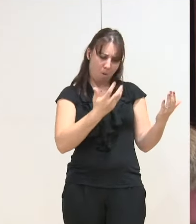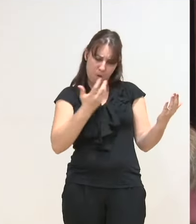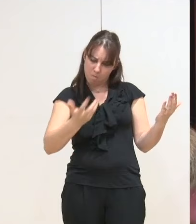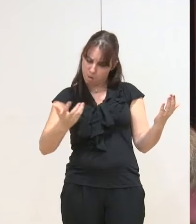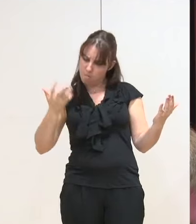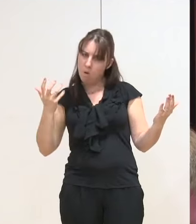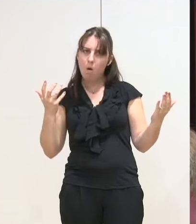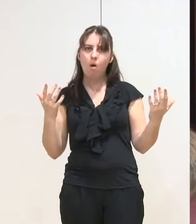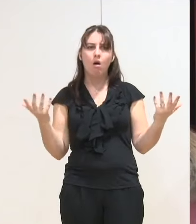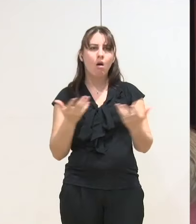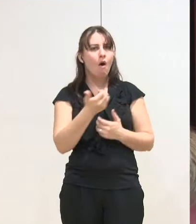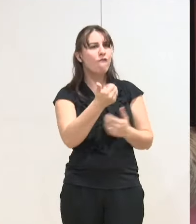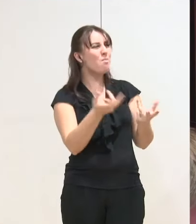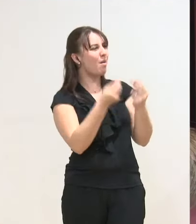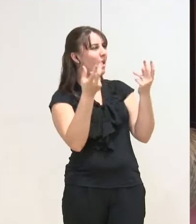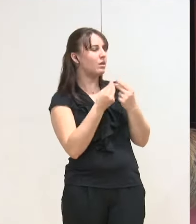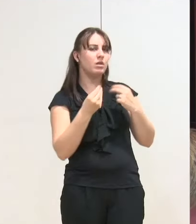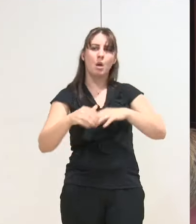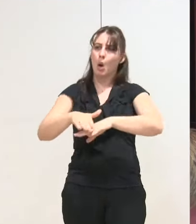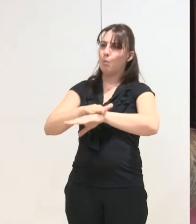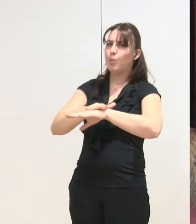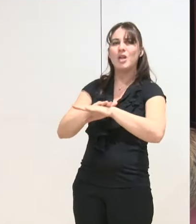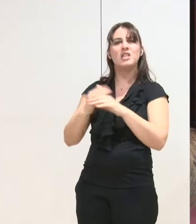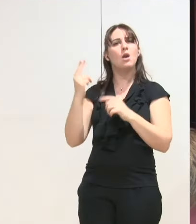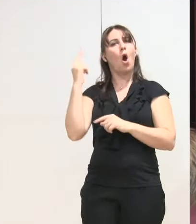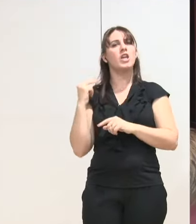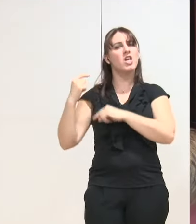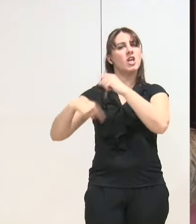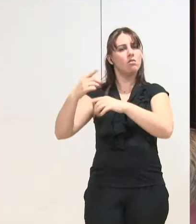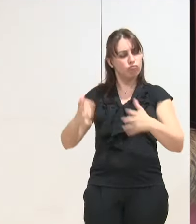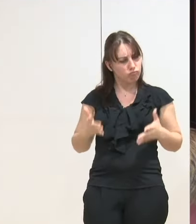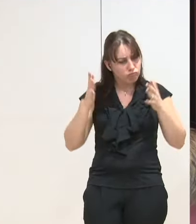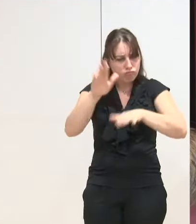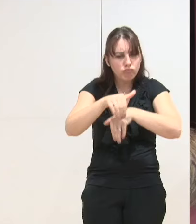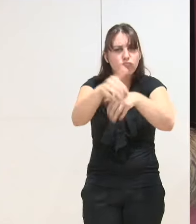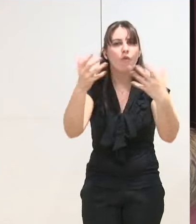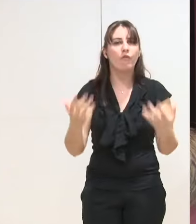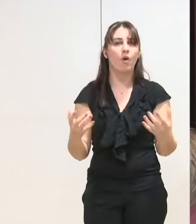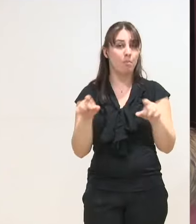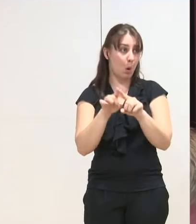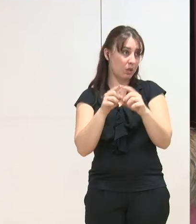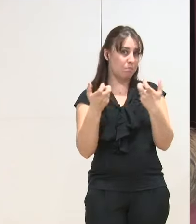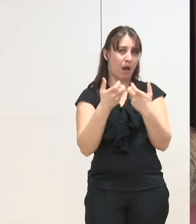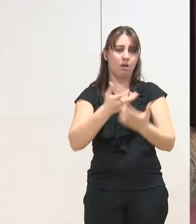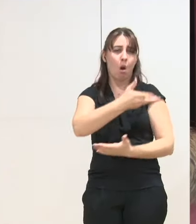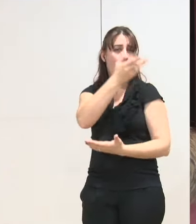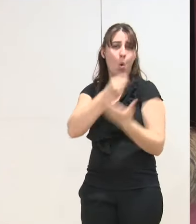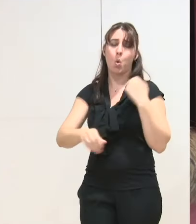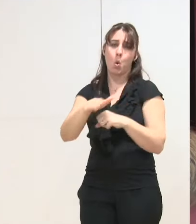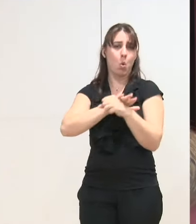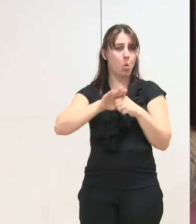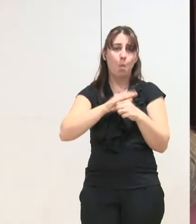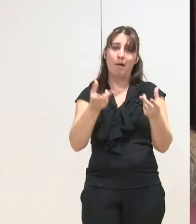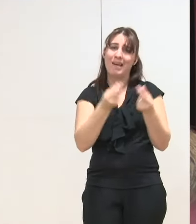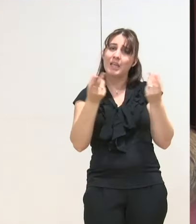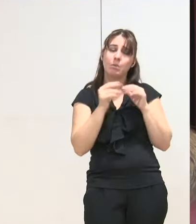impressionnant où vous dites poursuivre les politiques engagées mais aussi par l'absence totale par exemple de paragraphes sur des